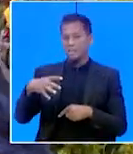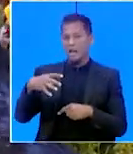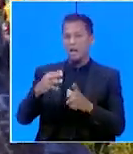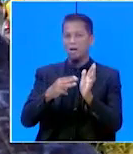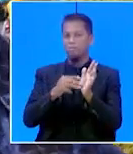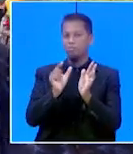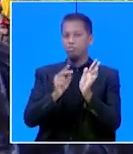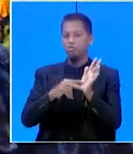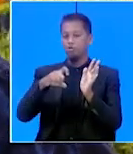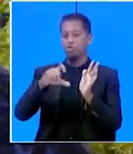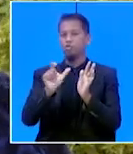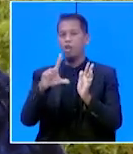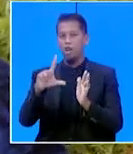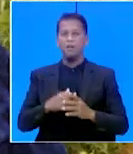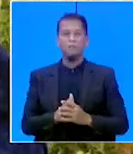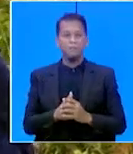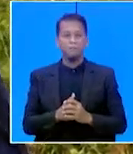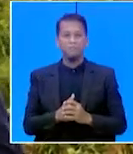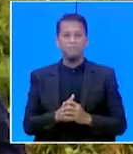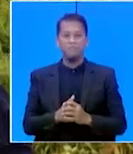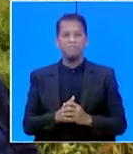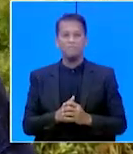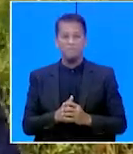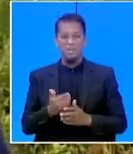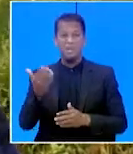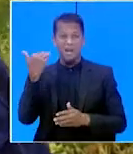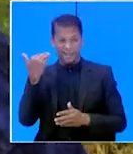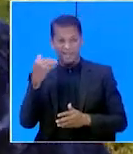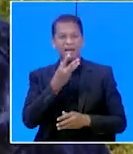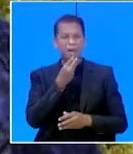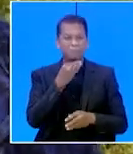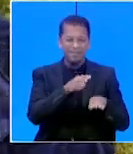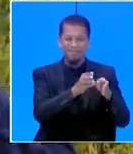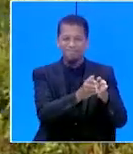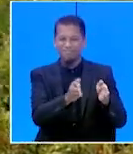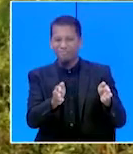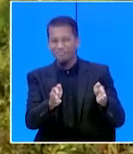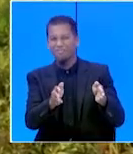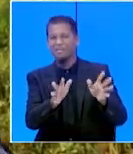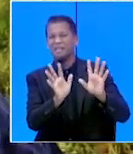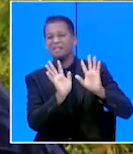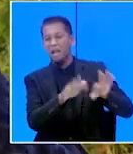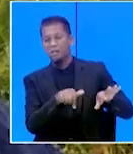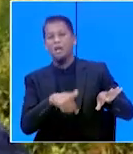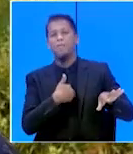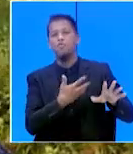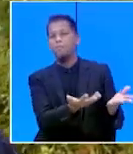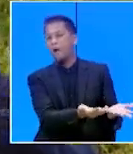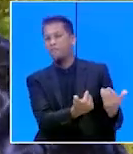yang dulunya kan ada di Curakoboan sana, Mas. Jadi sekarang mau dibawa ke Untap. Kenapa, Mas? Ya,